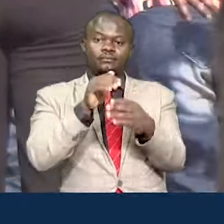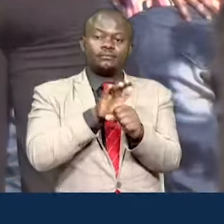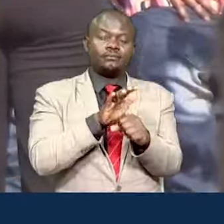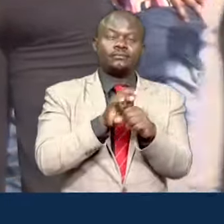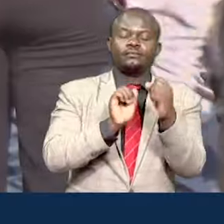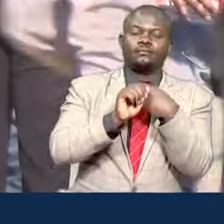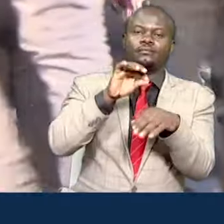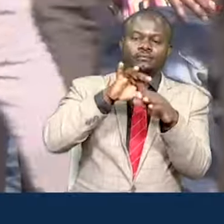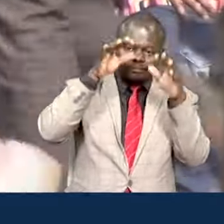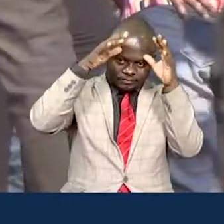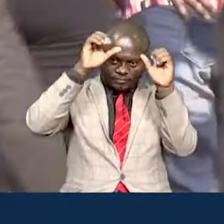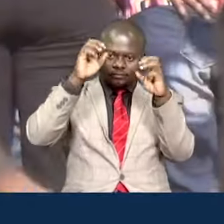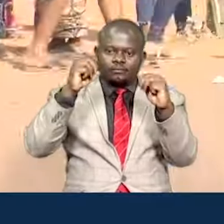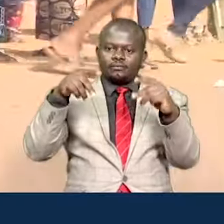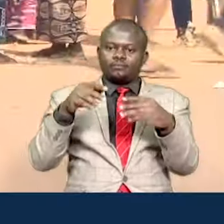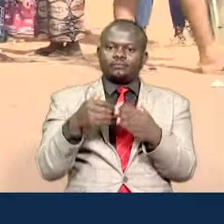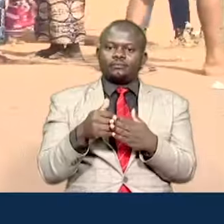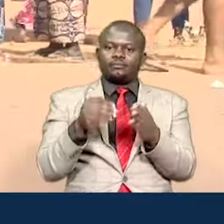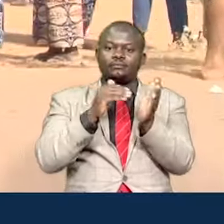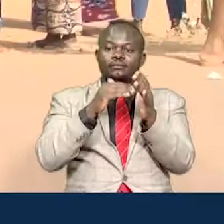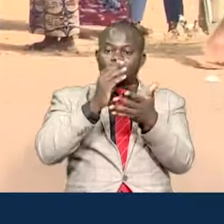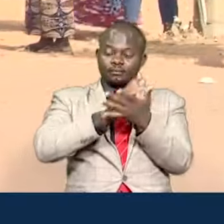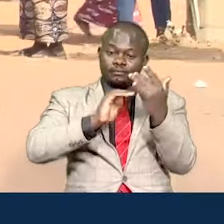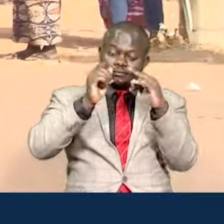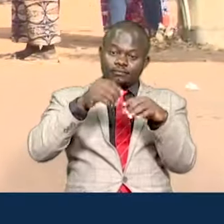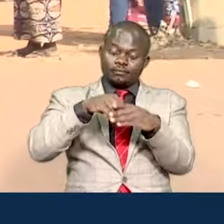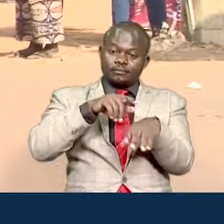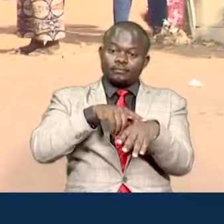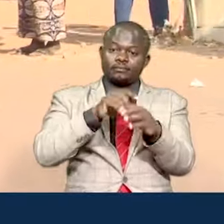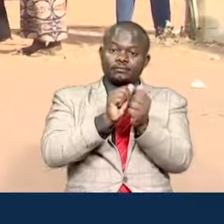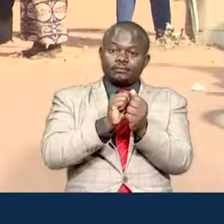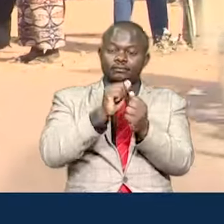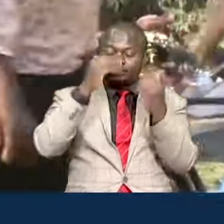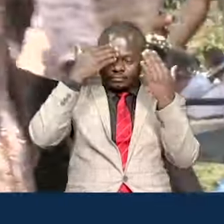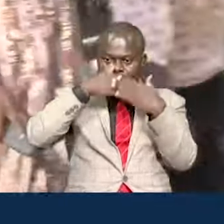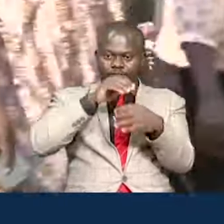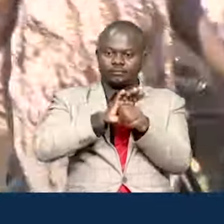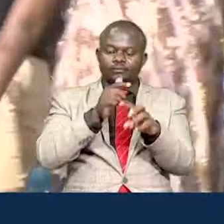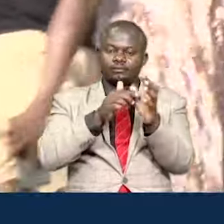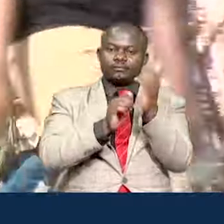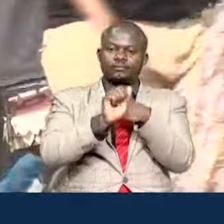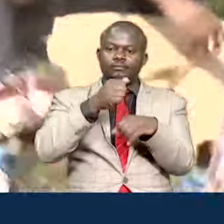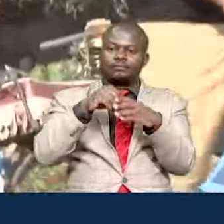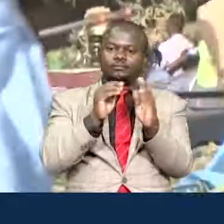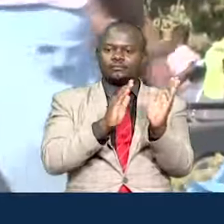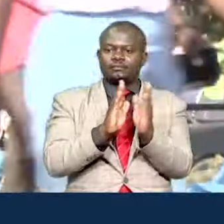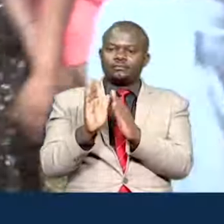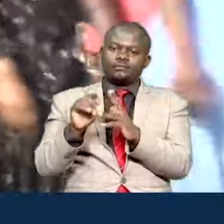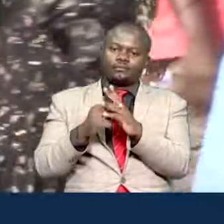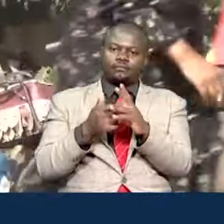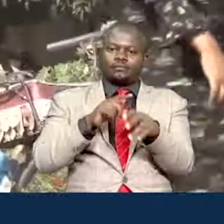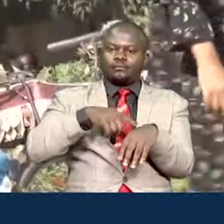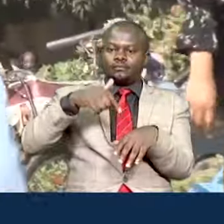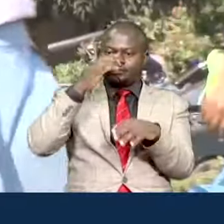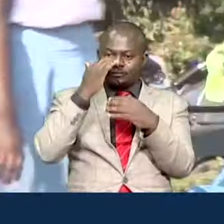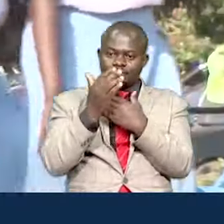wa Repubulika n'abadepite. Hari n'abahageze mu masaha ya saa kumi z'igicuku, nyamara ibikorwa nyirizina byari biteganyijwe gutangira isaha moya za mu